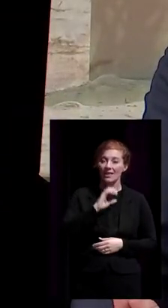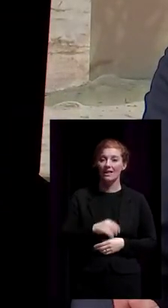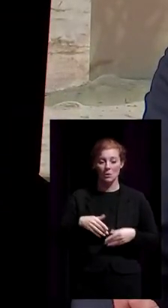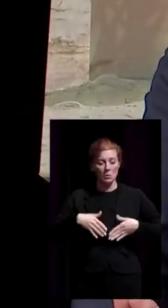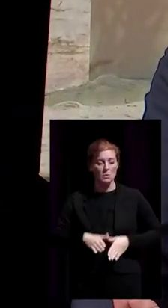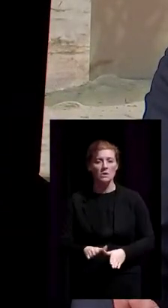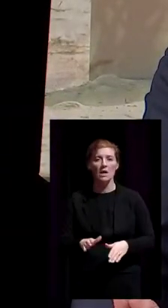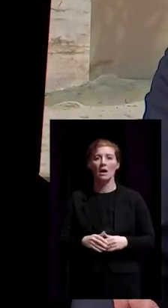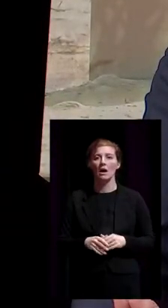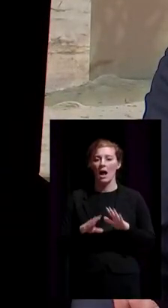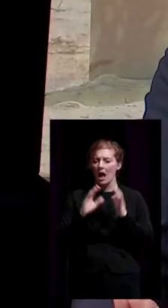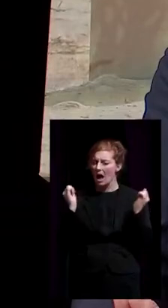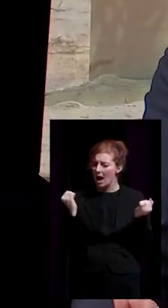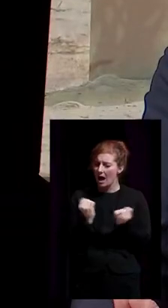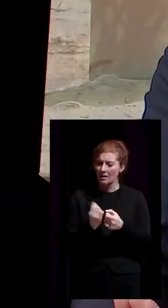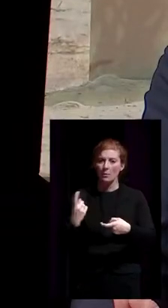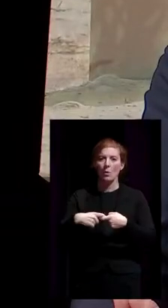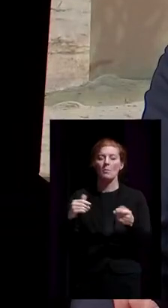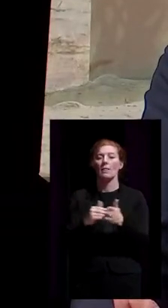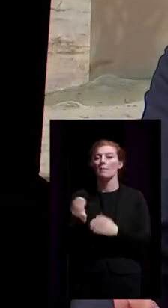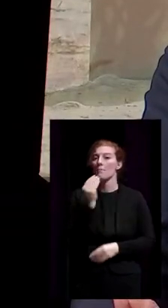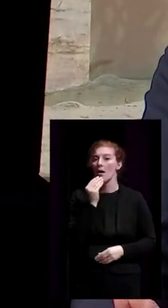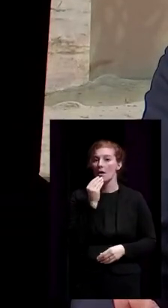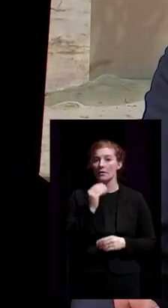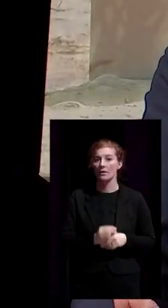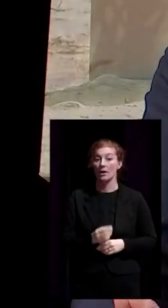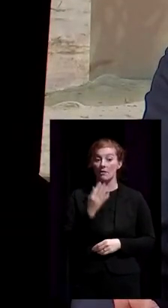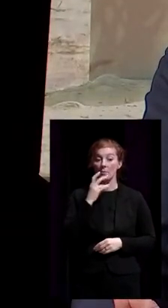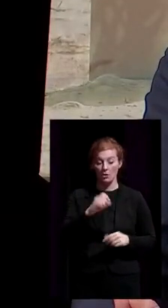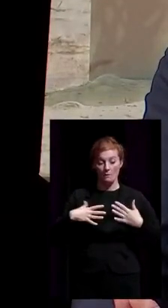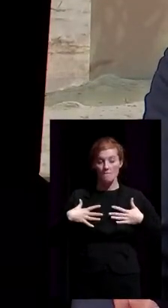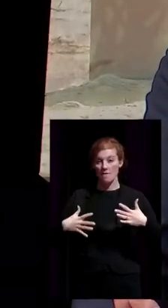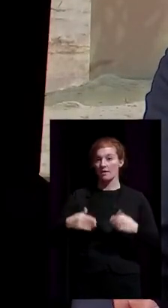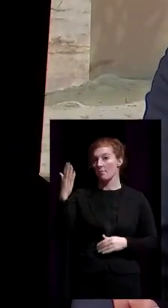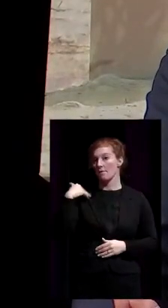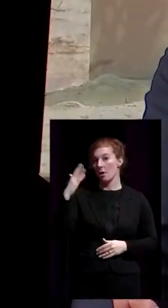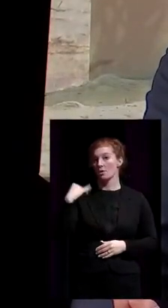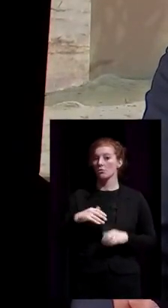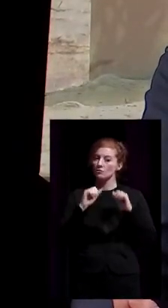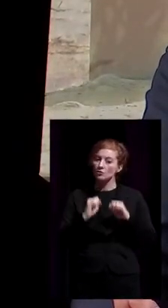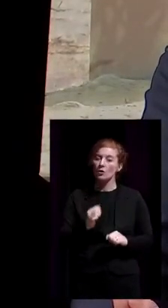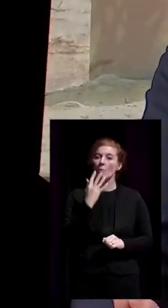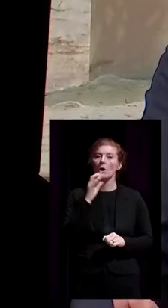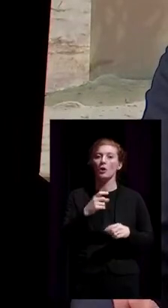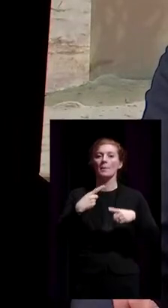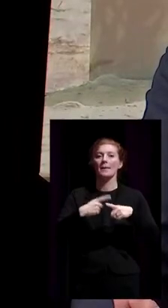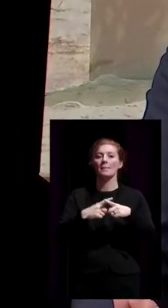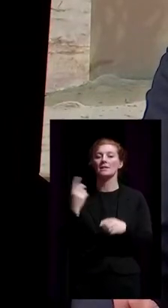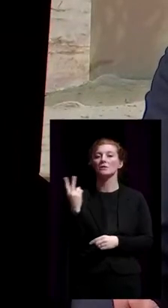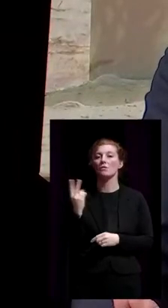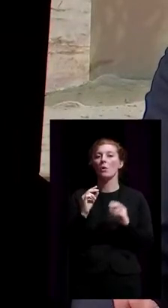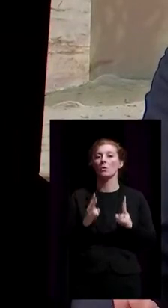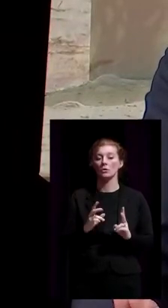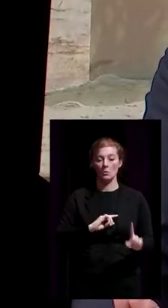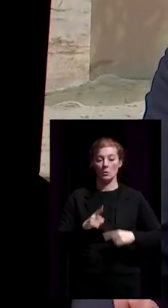med mat att göra. Vi pratade om fetma och vi ska prata om diabetes 2 som man utvecklar senare i